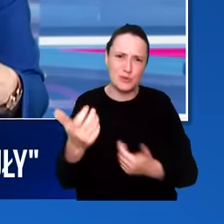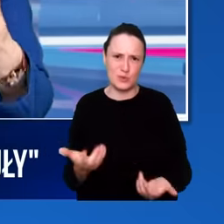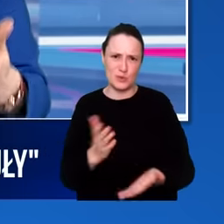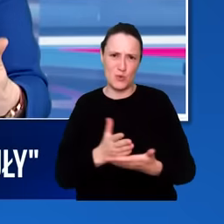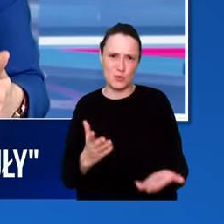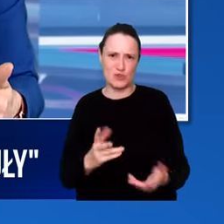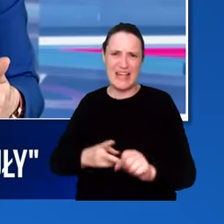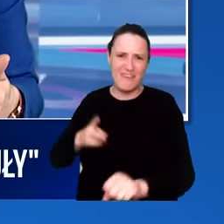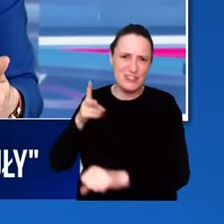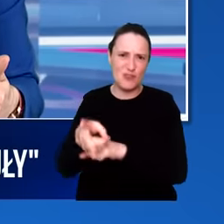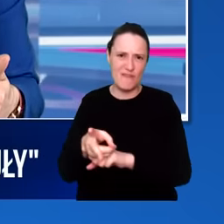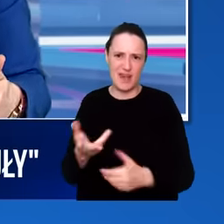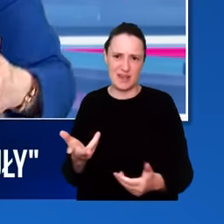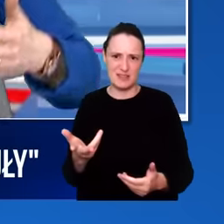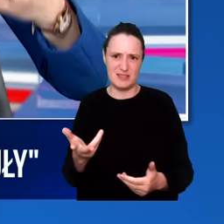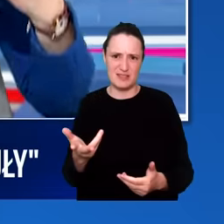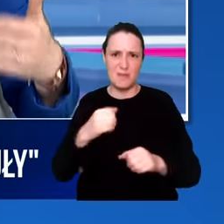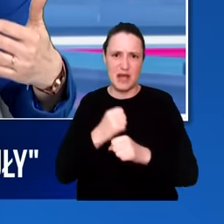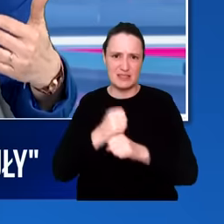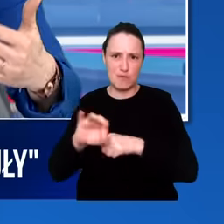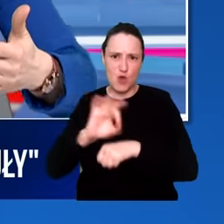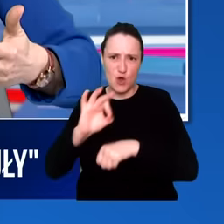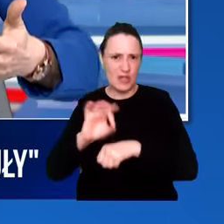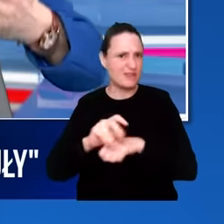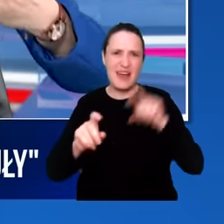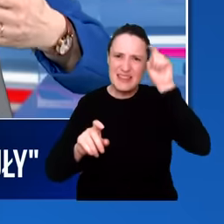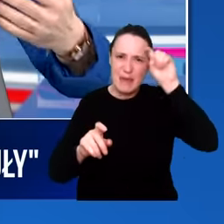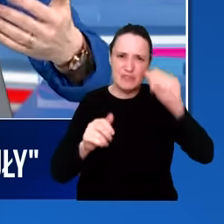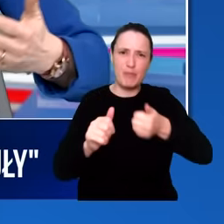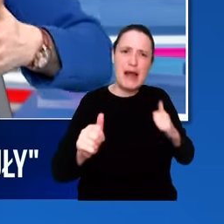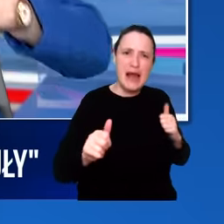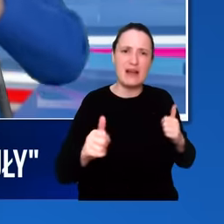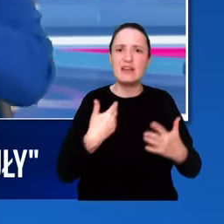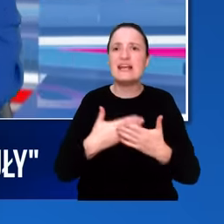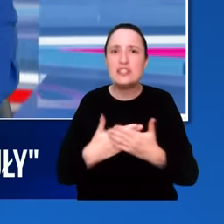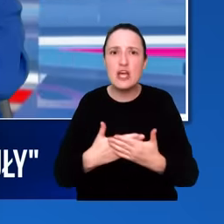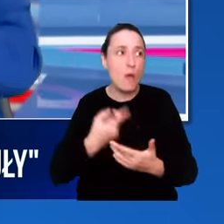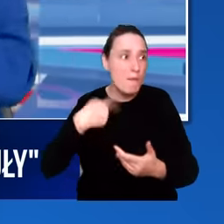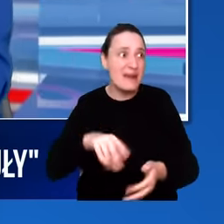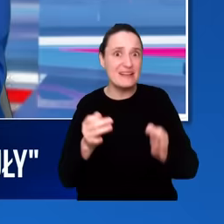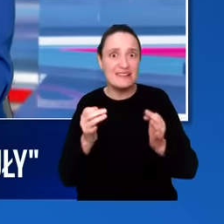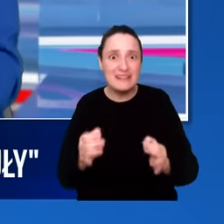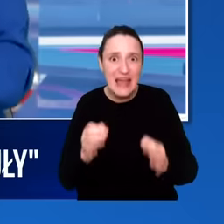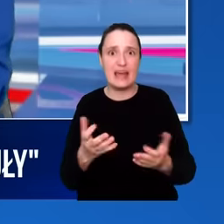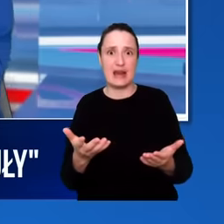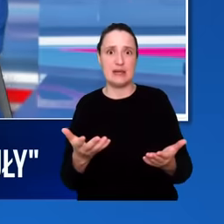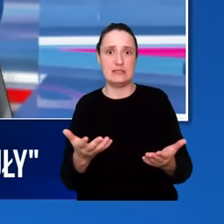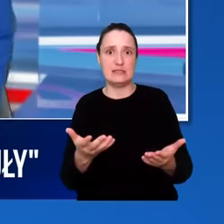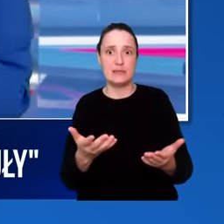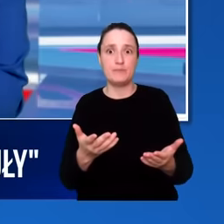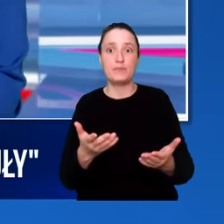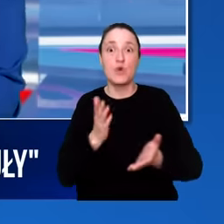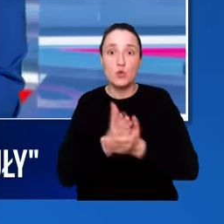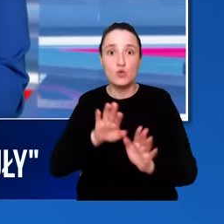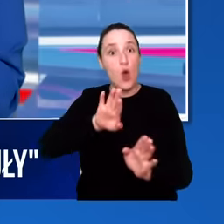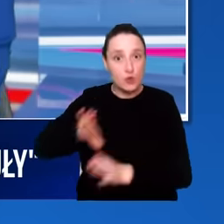zaawansowaniu w pracach nad tym projektem niż Niemcy. Dlaczego my teraz mamy to nasze jakoś tam